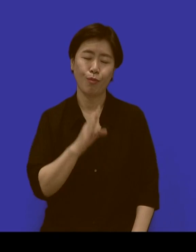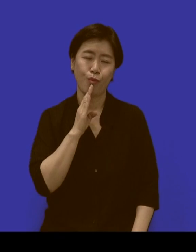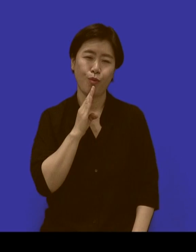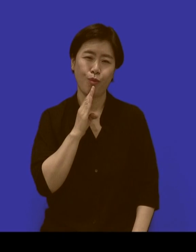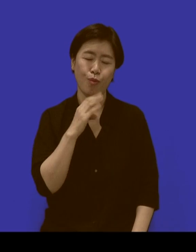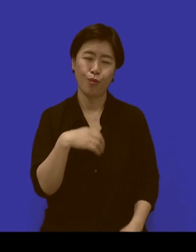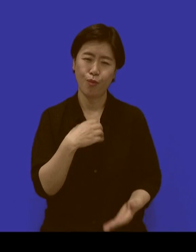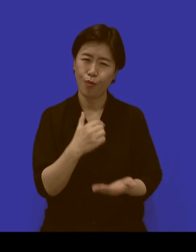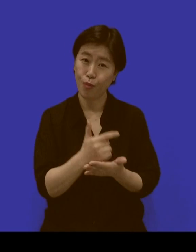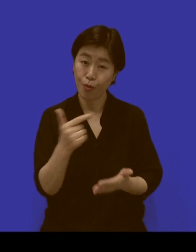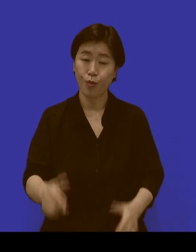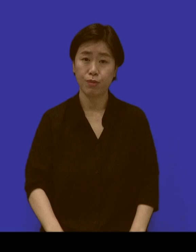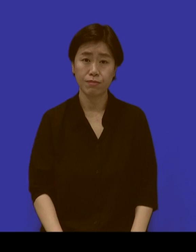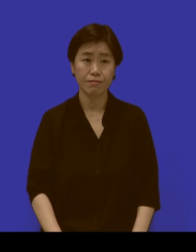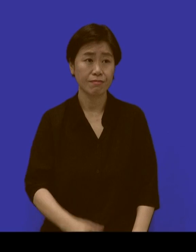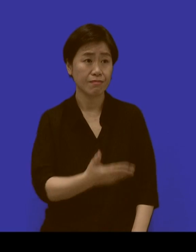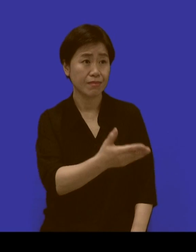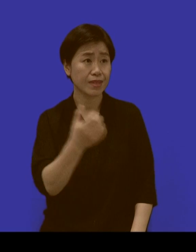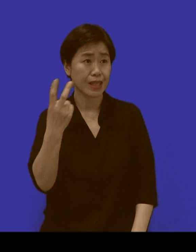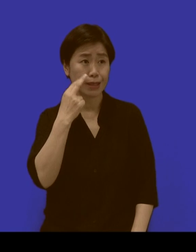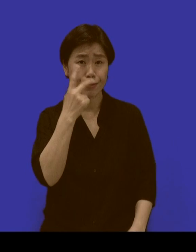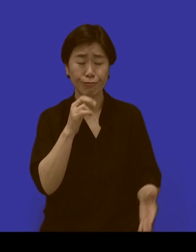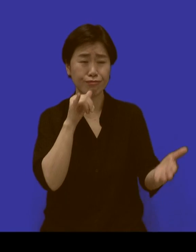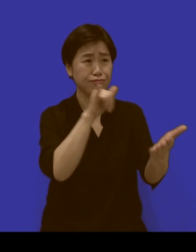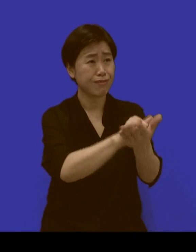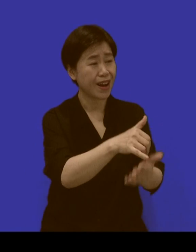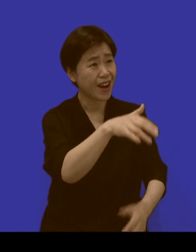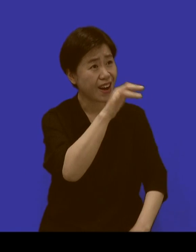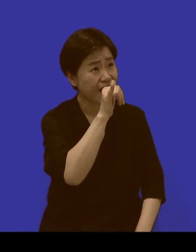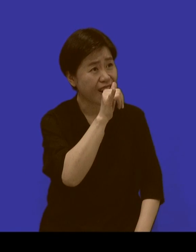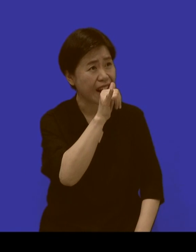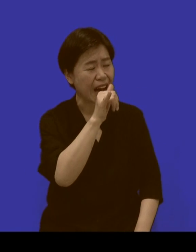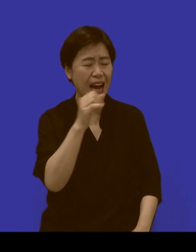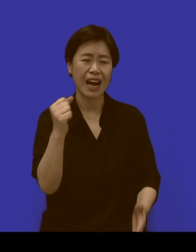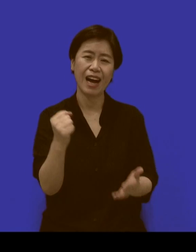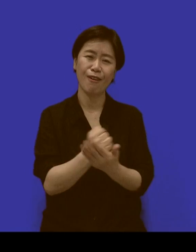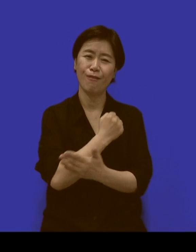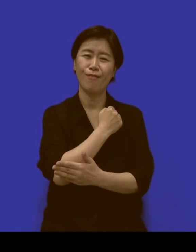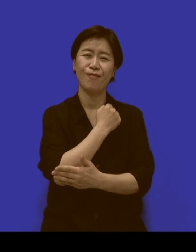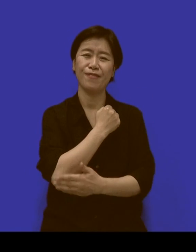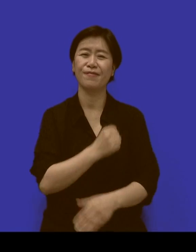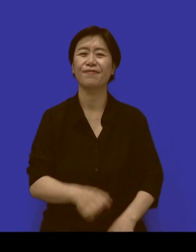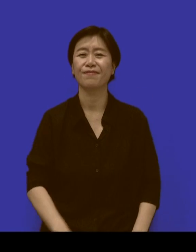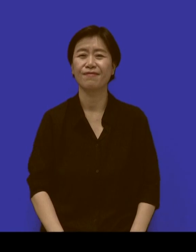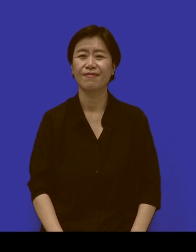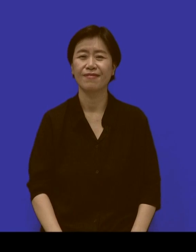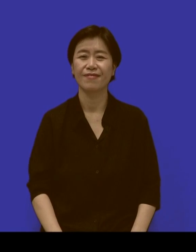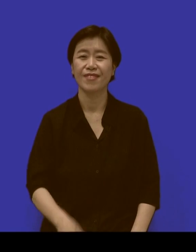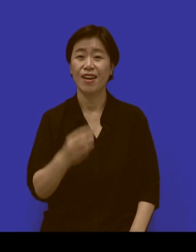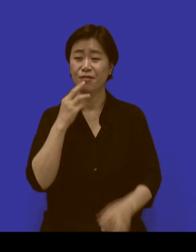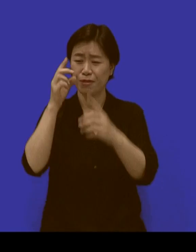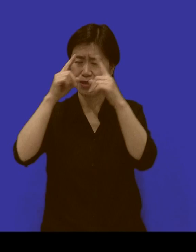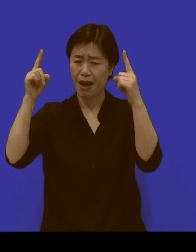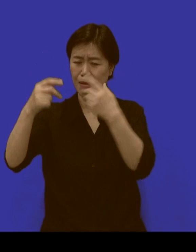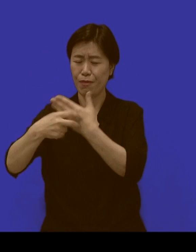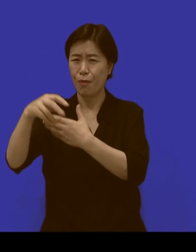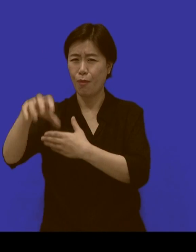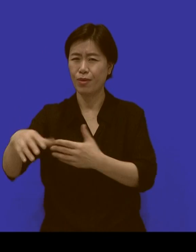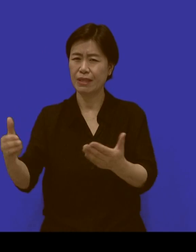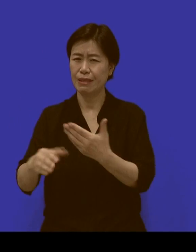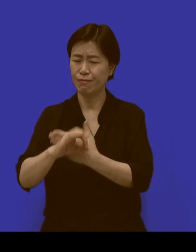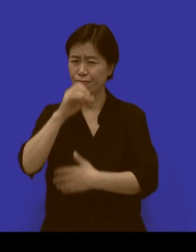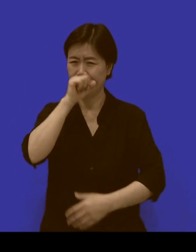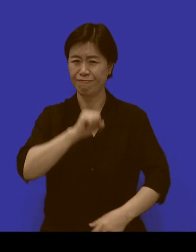감동입니다. 이분을 다시 미국으로 돌려보내기가 참 아까워요. 그냥 유전자 좀 복제해놓고 가시면 안 되겠습니까? 서울대병원에서 그냥 스카우트했으면 좋겠는데.